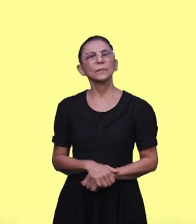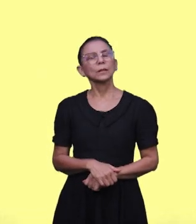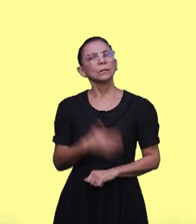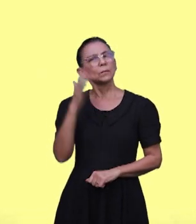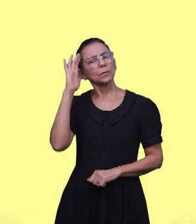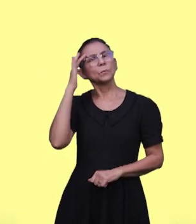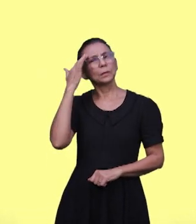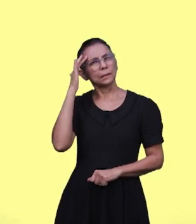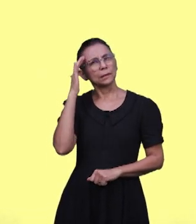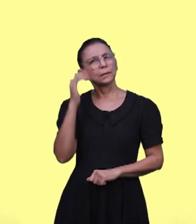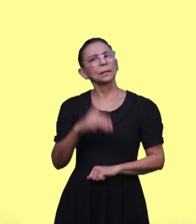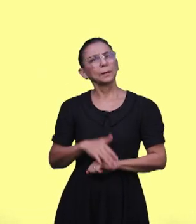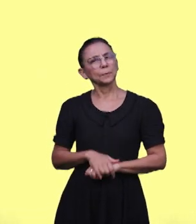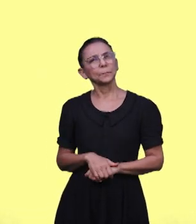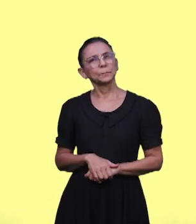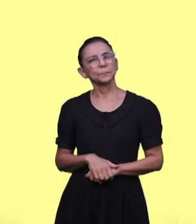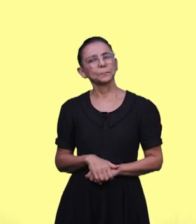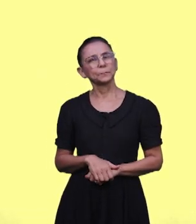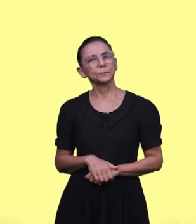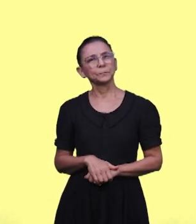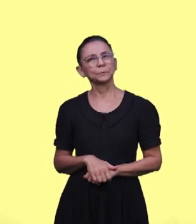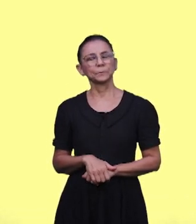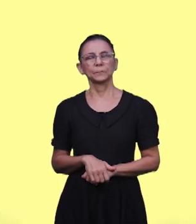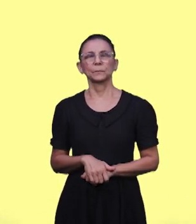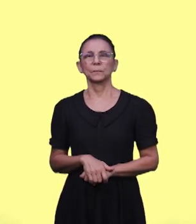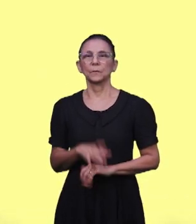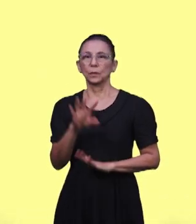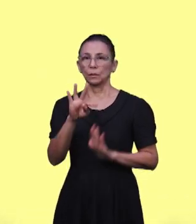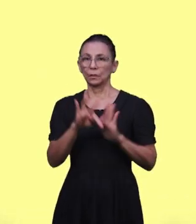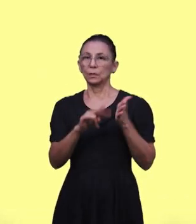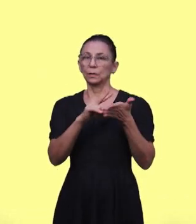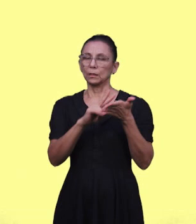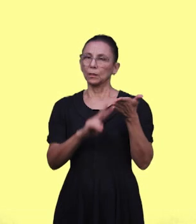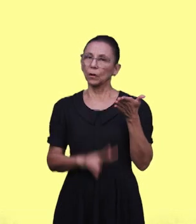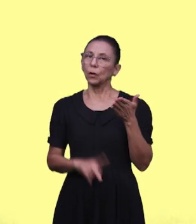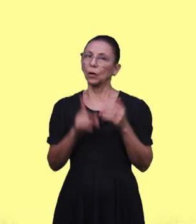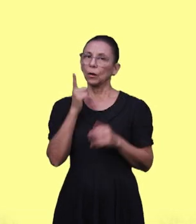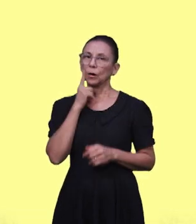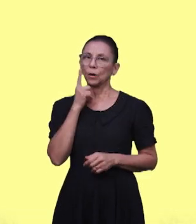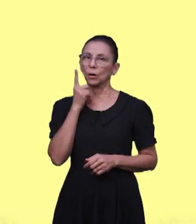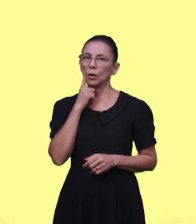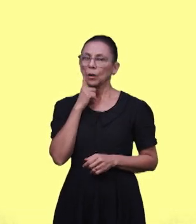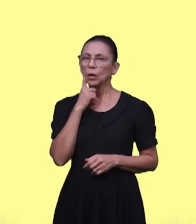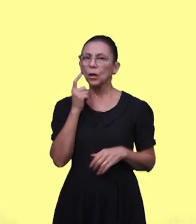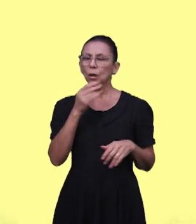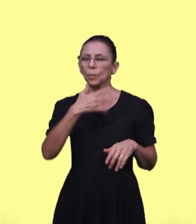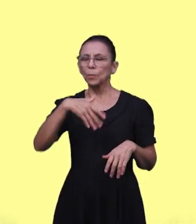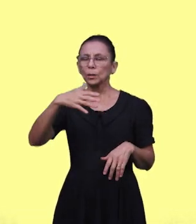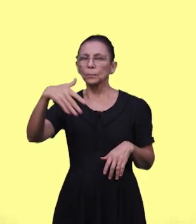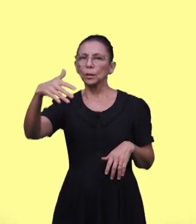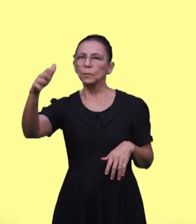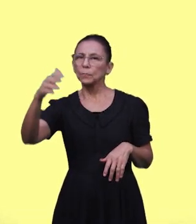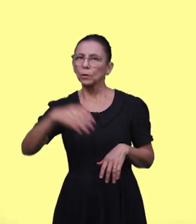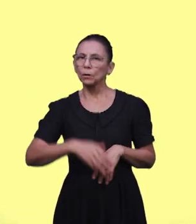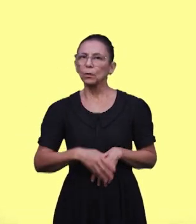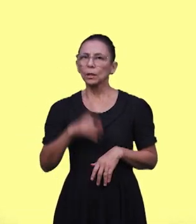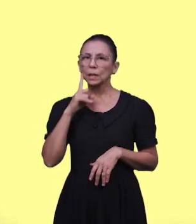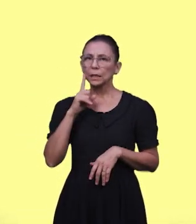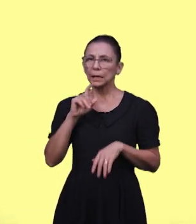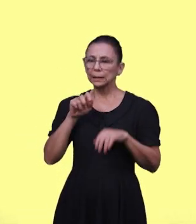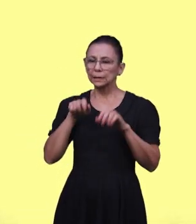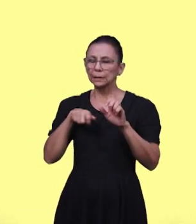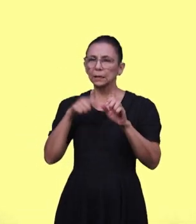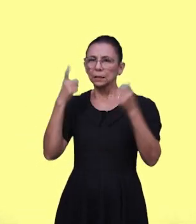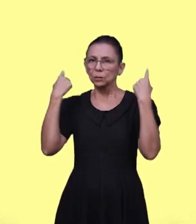cela un peu mieux. Le texte que nous venons de lire dit sors par la marche